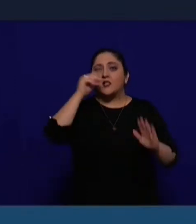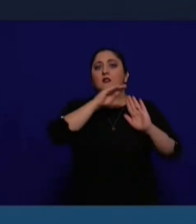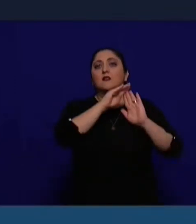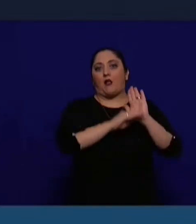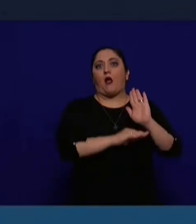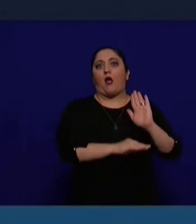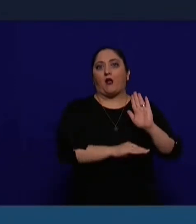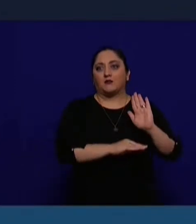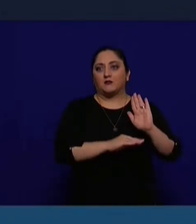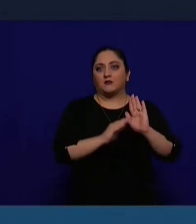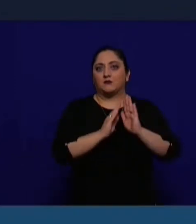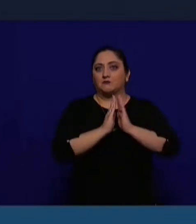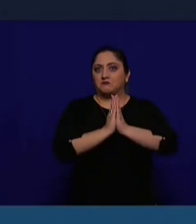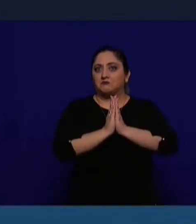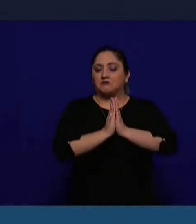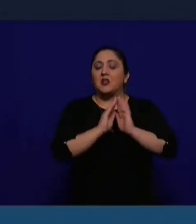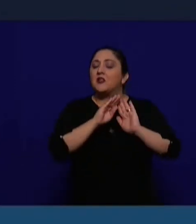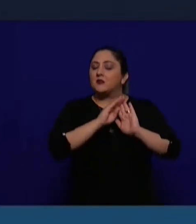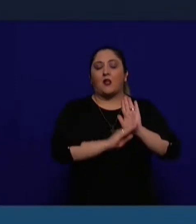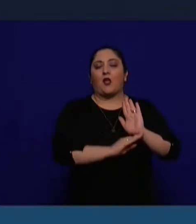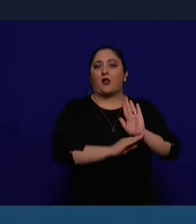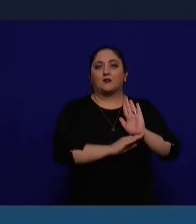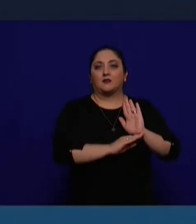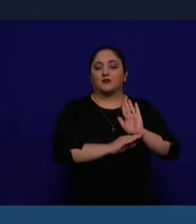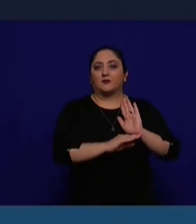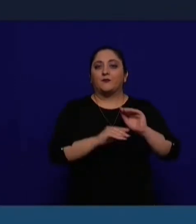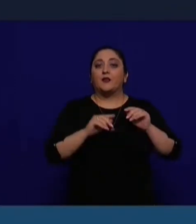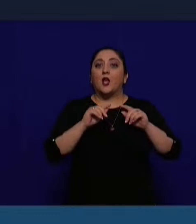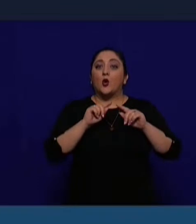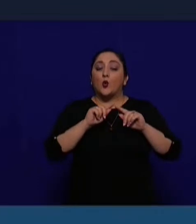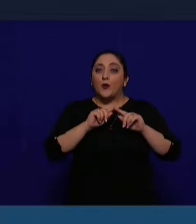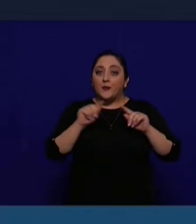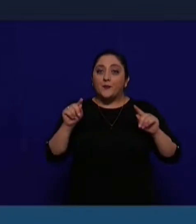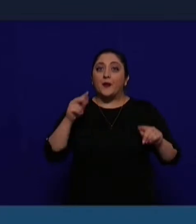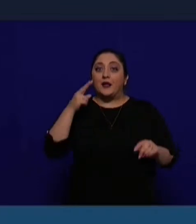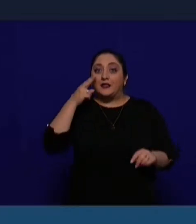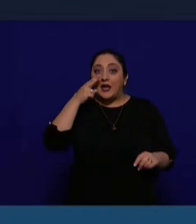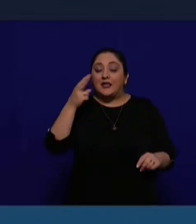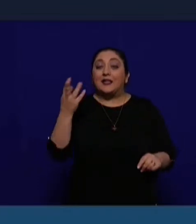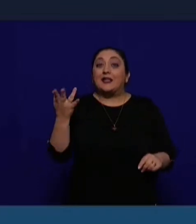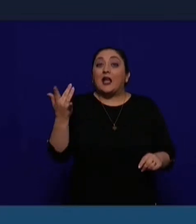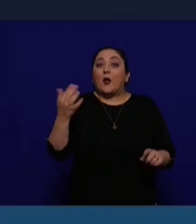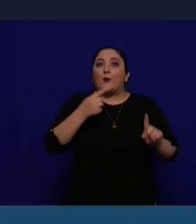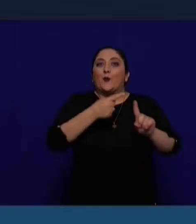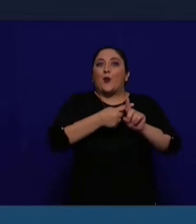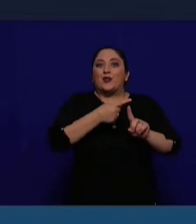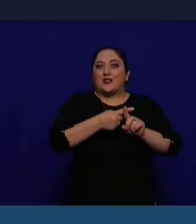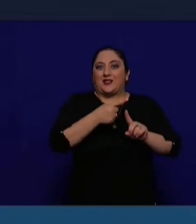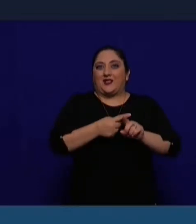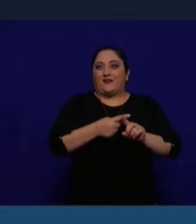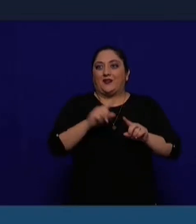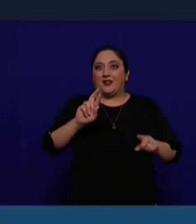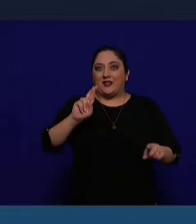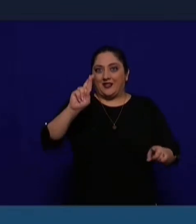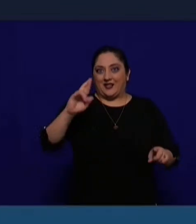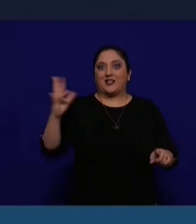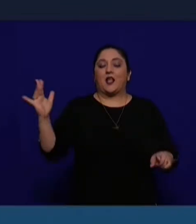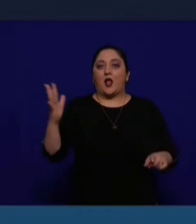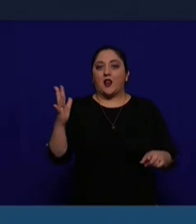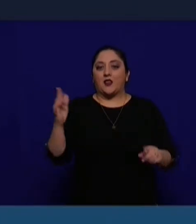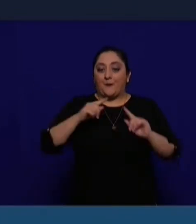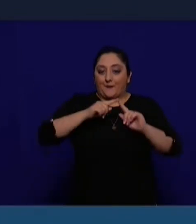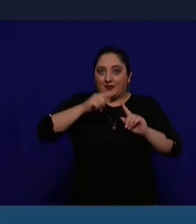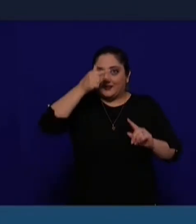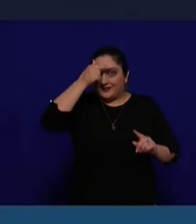li huwa simili ta' x'qed jiġu wkoll għal PCRs, imma anke li tara l-positivity rate, jiġri kemm l-ammonti jiġu pożittivi minn rapid tests